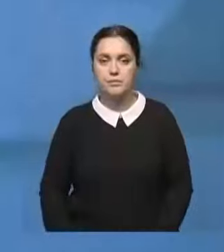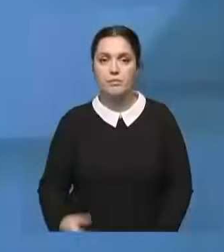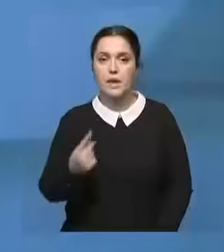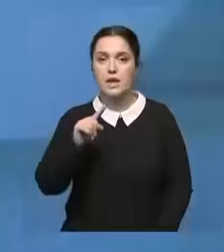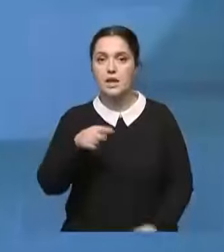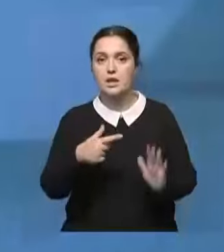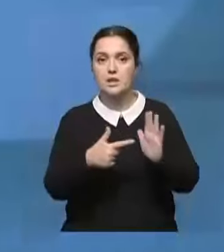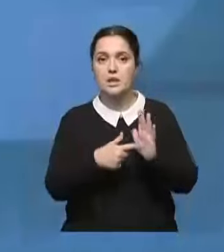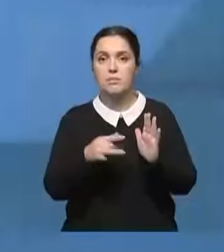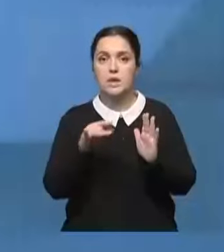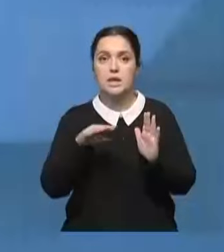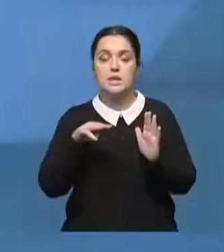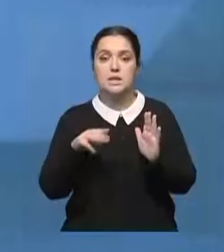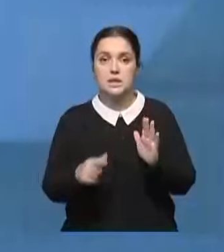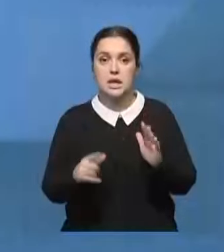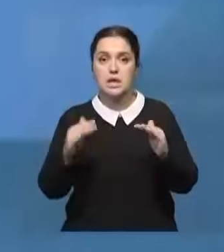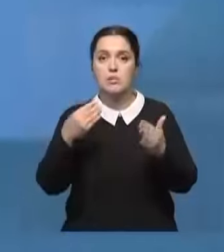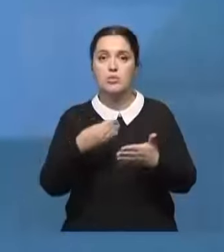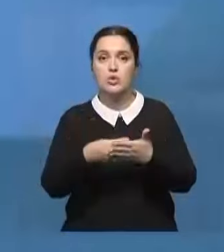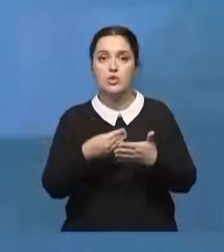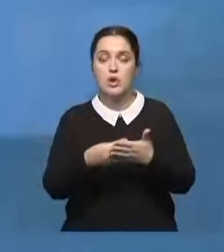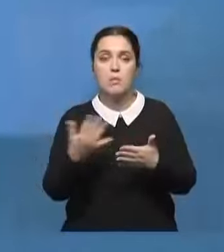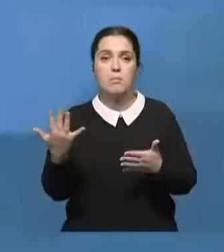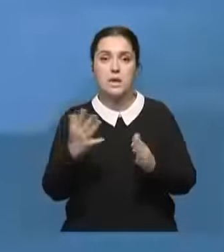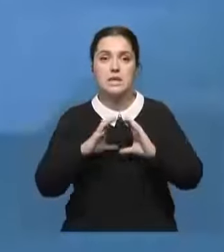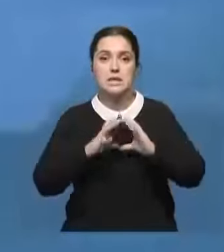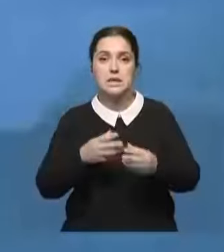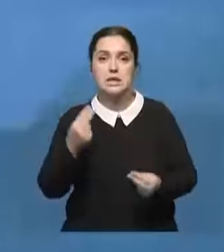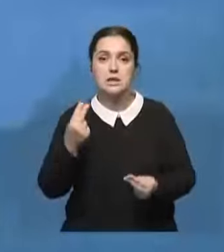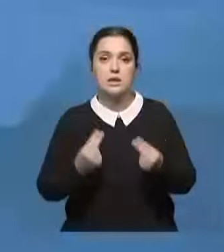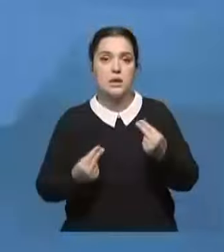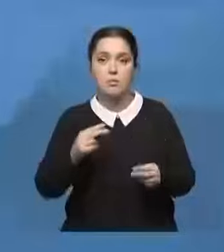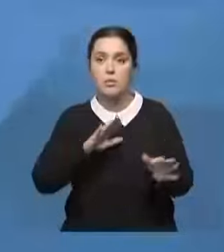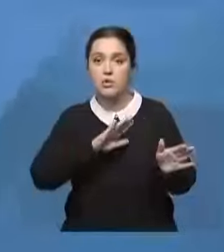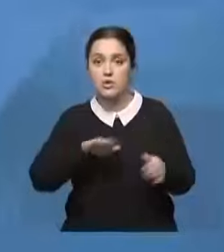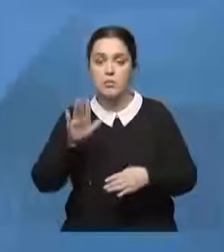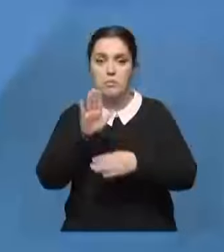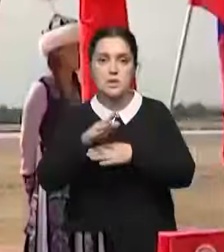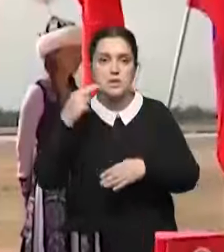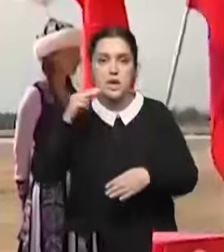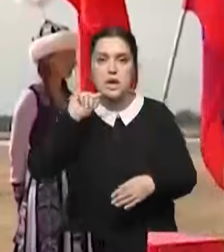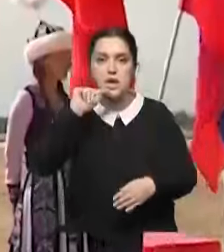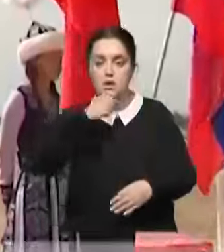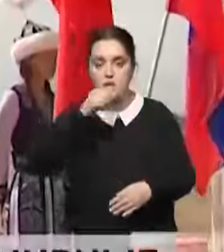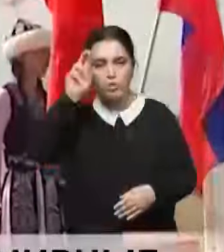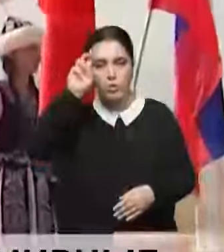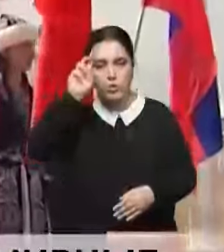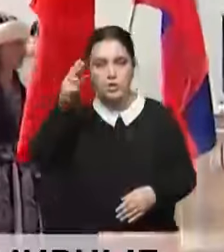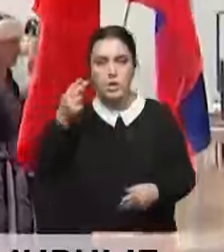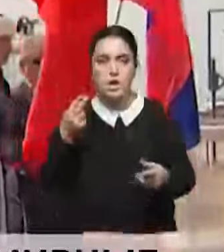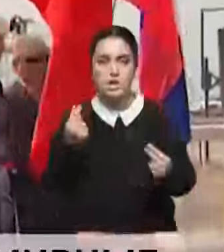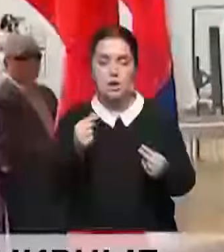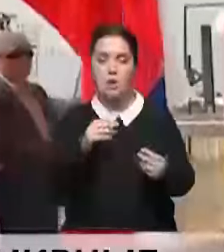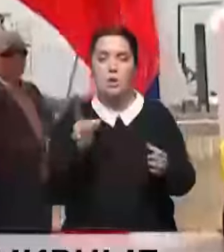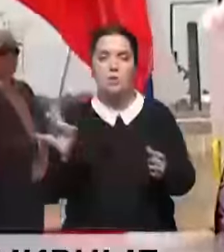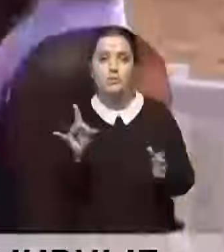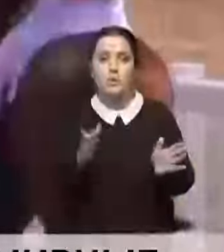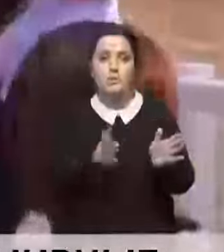На 1,7 миллиарда тенге сократили бюджет 5-х всемирных игр кочевников. После поручения президента экономить бюджетные